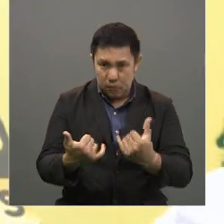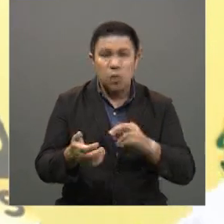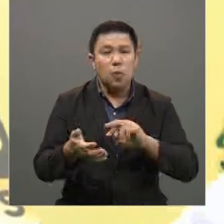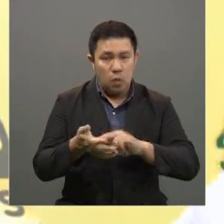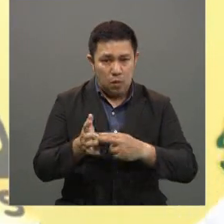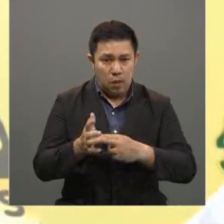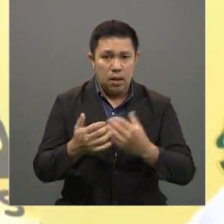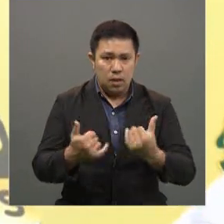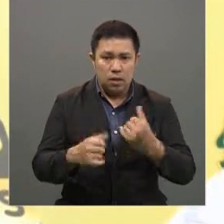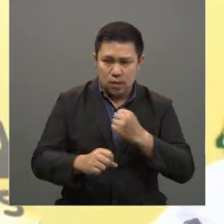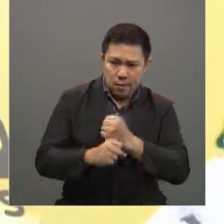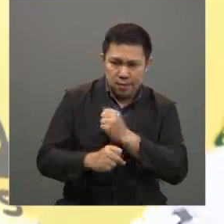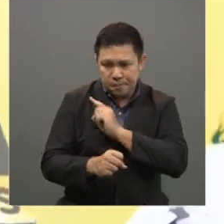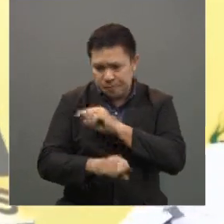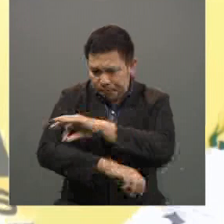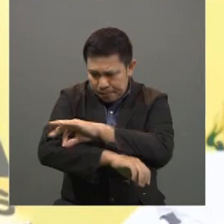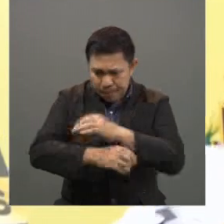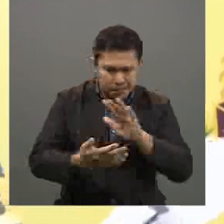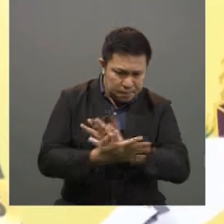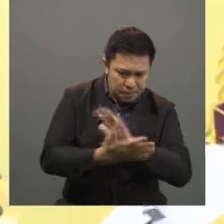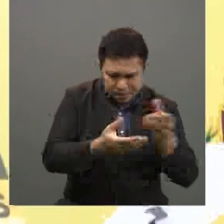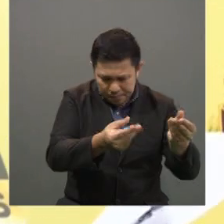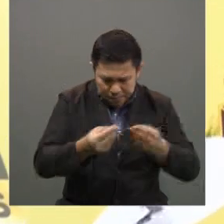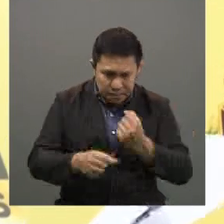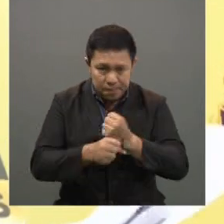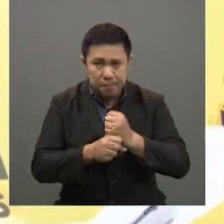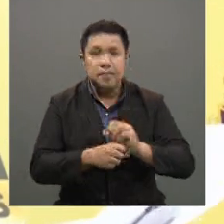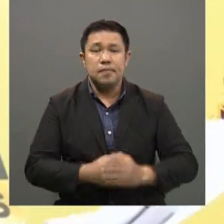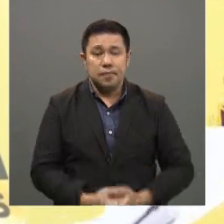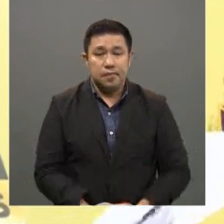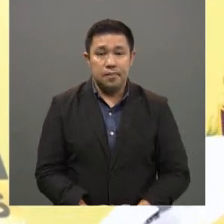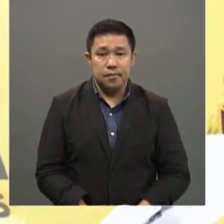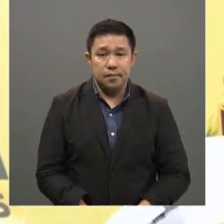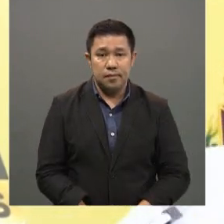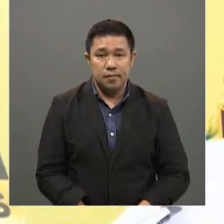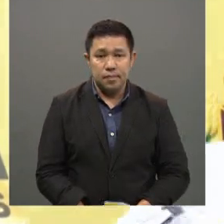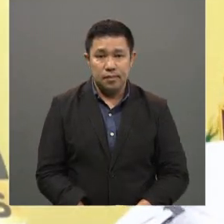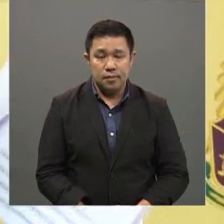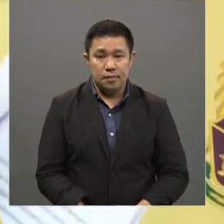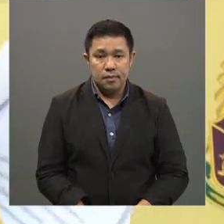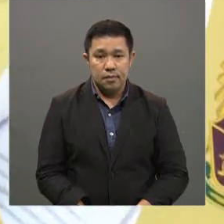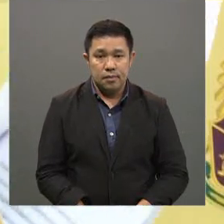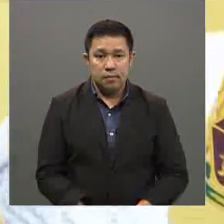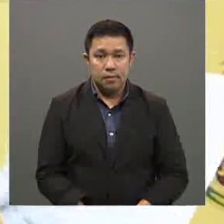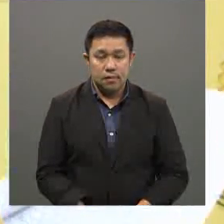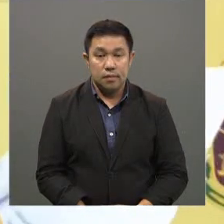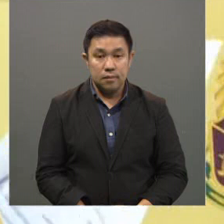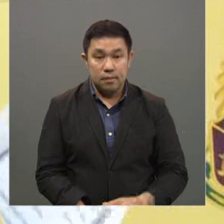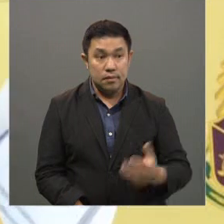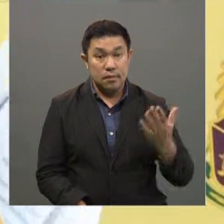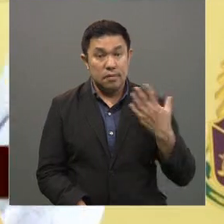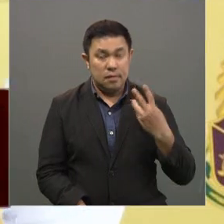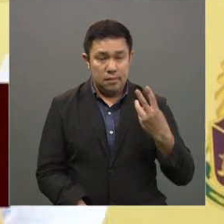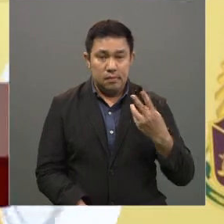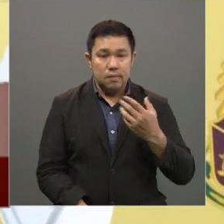ของทางธุรการอยู่นะคะเป็นการรับเอกสารไว้นะคะเดี๋ยวฟังเพิ่มเติมจากนายธีรยุทธค่ะซึ่งก็เมื่อสักครู่ก็ได้เรียนถาม